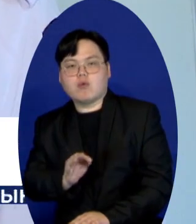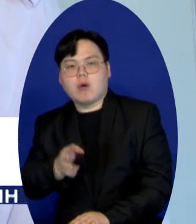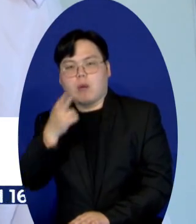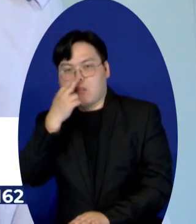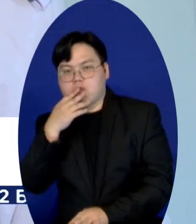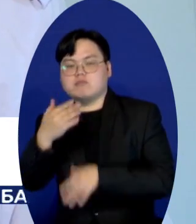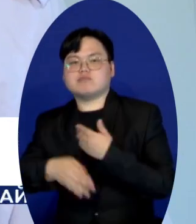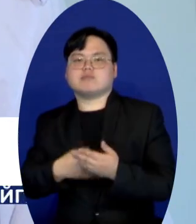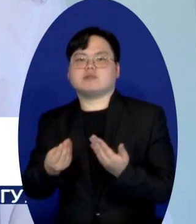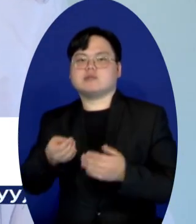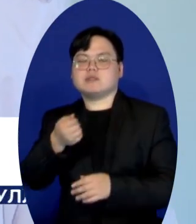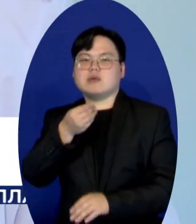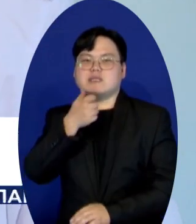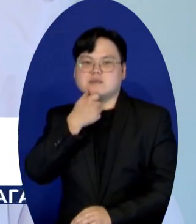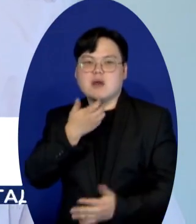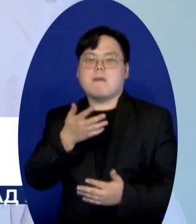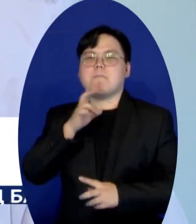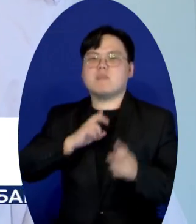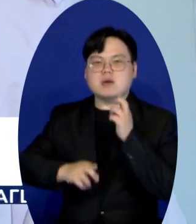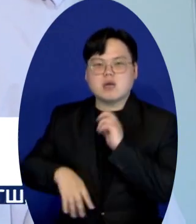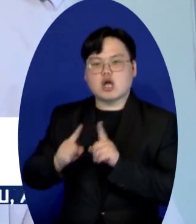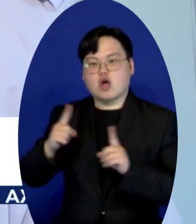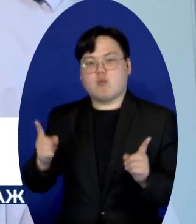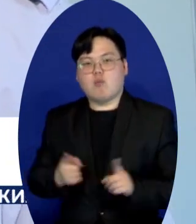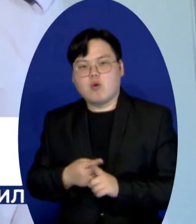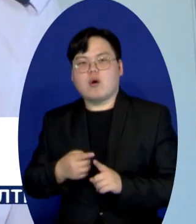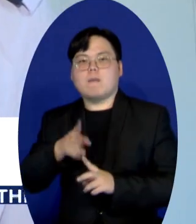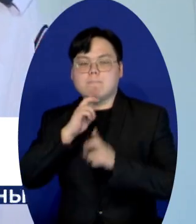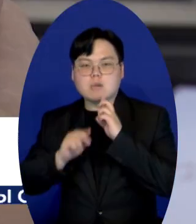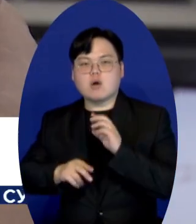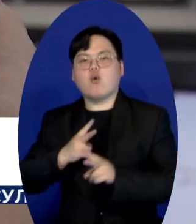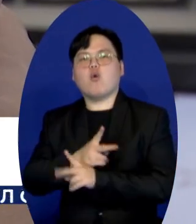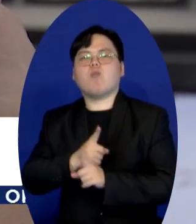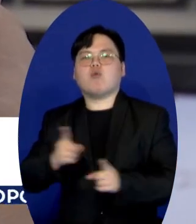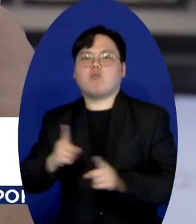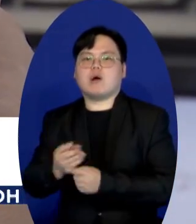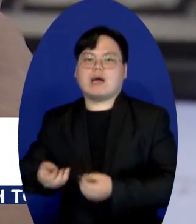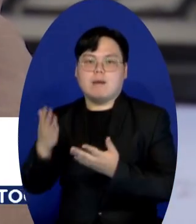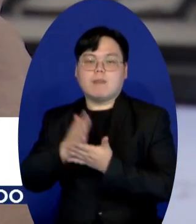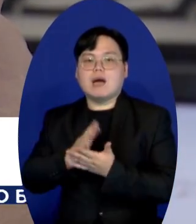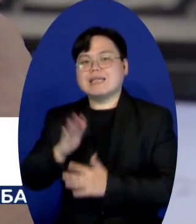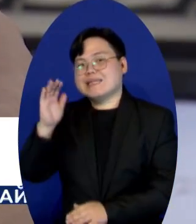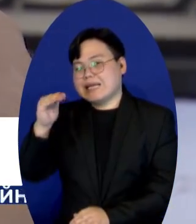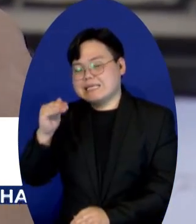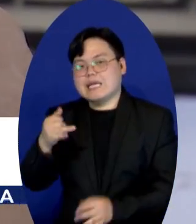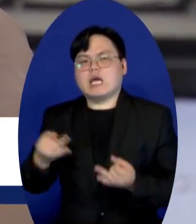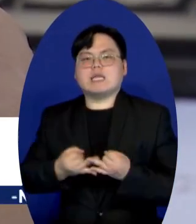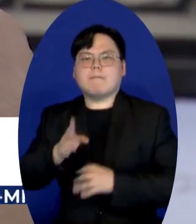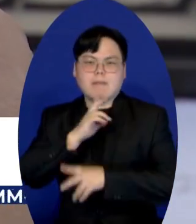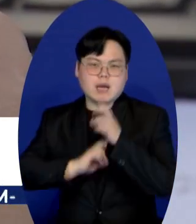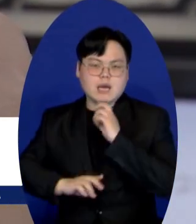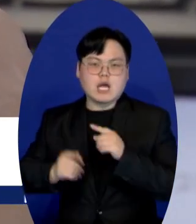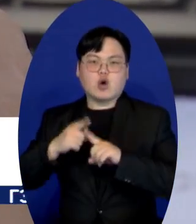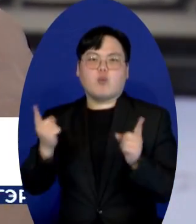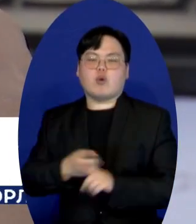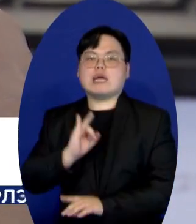янз бүрийн байдлаар бас энэ гэмт хэргийн хохирогч холбогдогч болох магадлал маш хүндрэй. Өсвөр насны хүүхэд цахим гэмт хэрэгт хамгийн их холбогдож